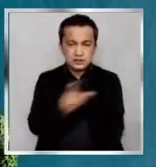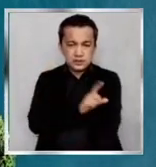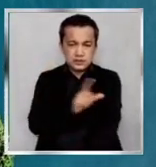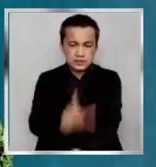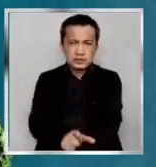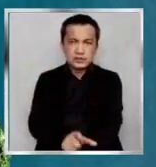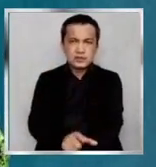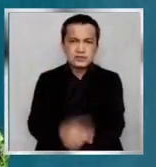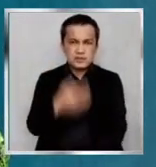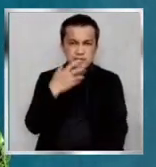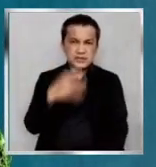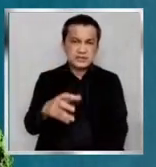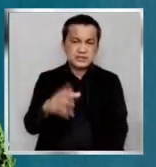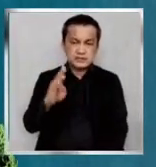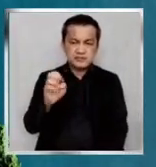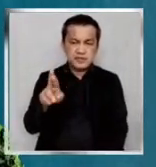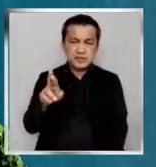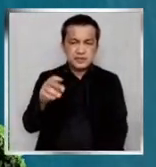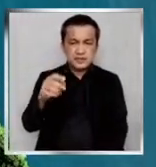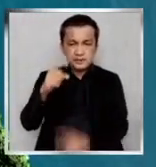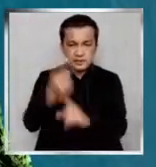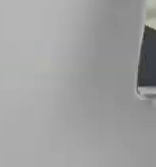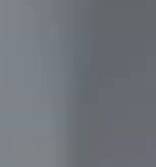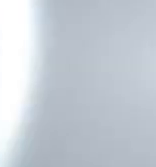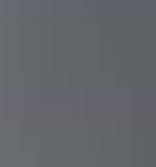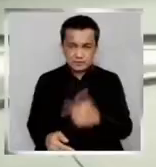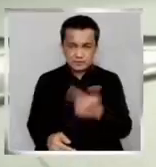months. Nakatutok si JP Soriano.